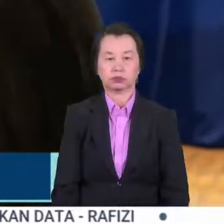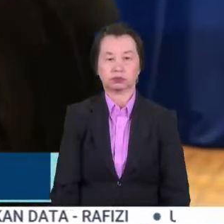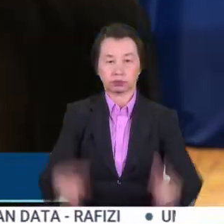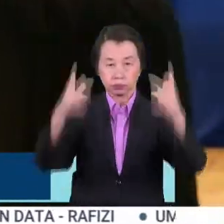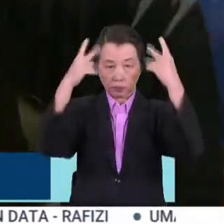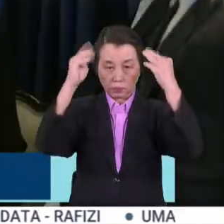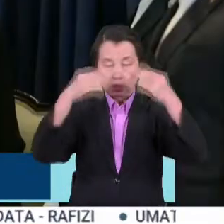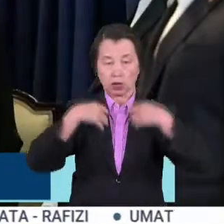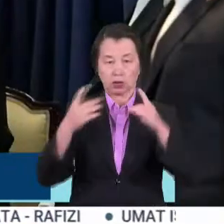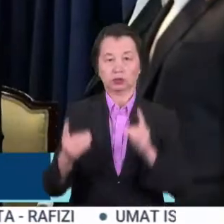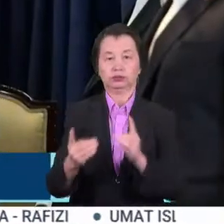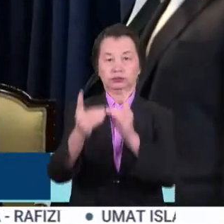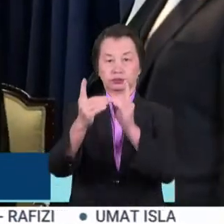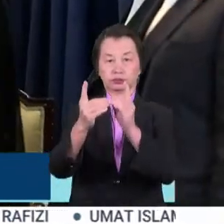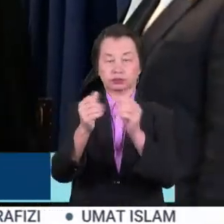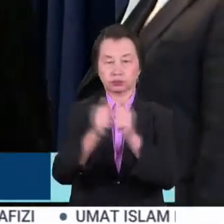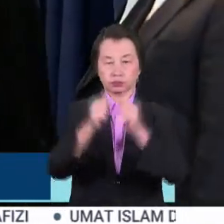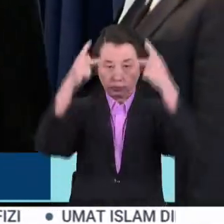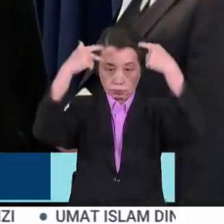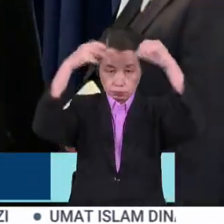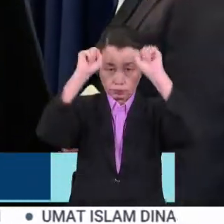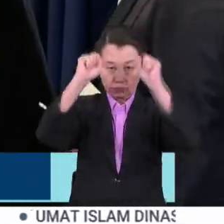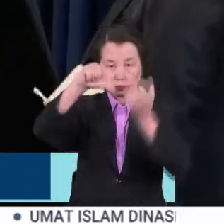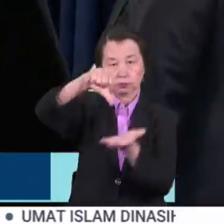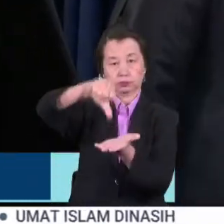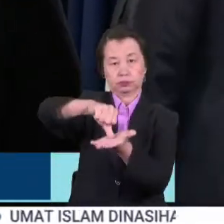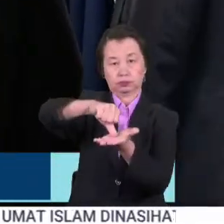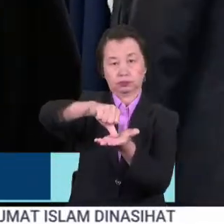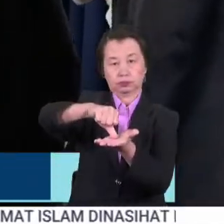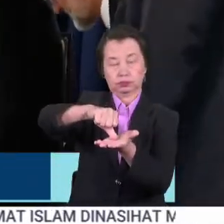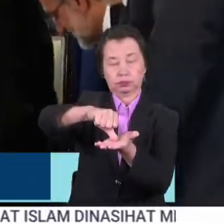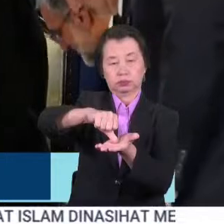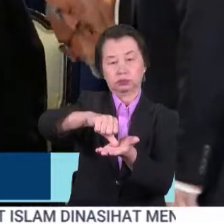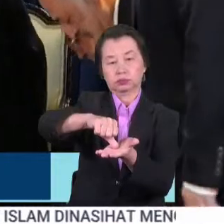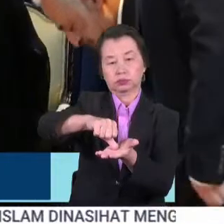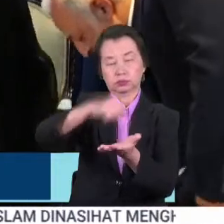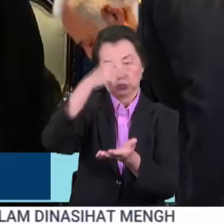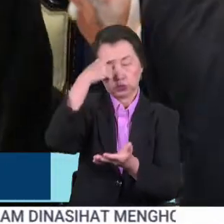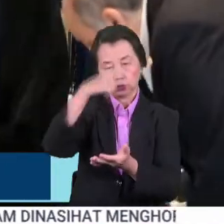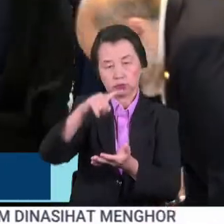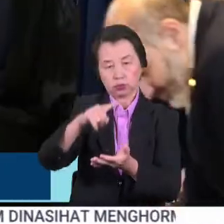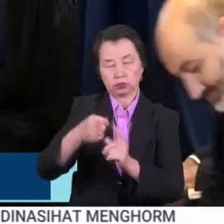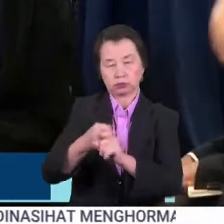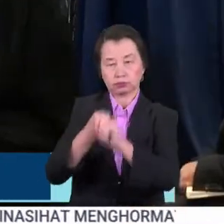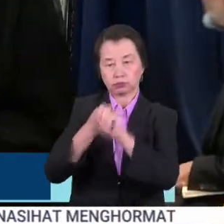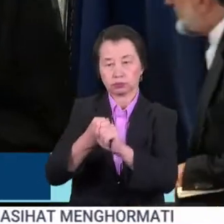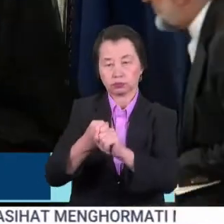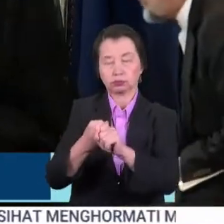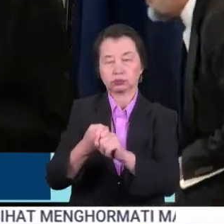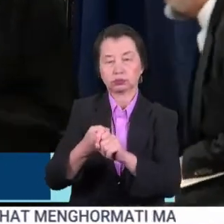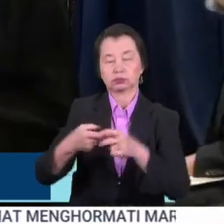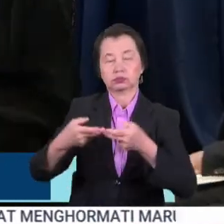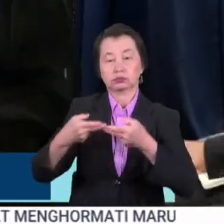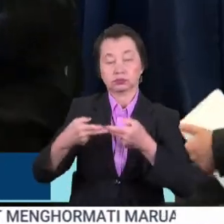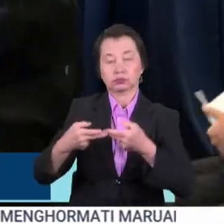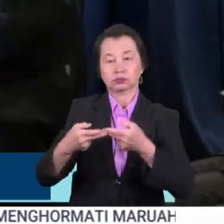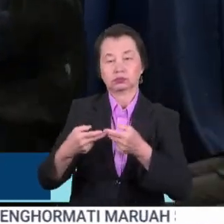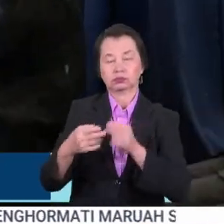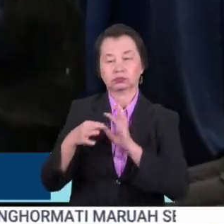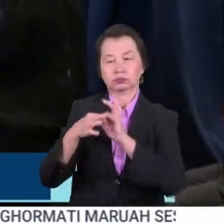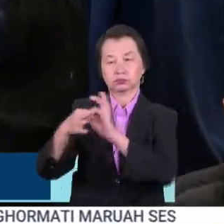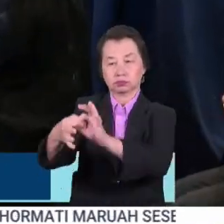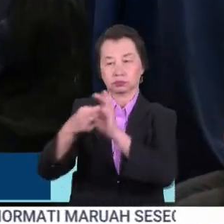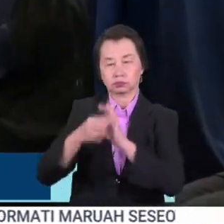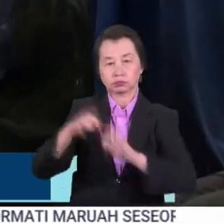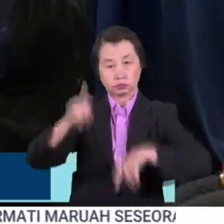Perdana Menteri mengadakan pertemuan dua hala dengan Presiden Iran, Said Ibrahim Raisi, bagi memperkukuh hubungan dua hala melalui